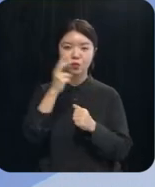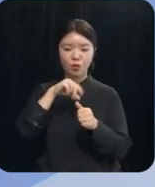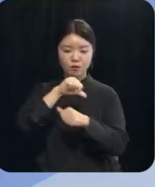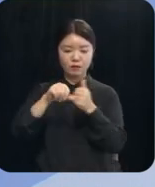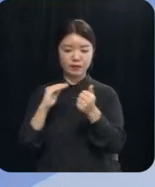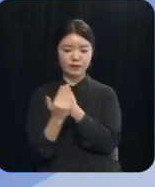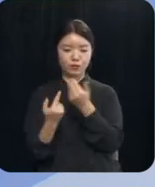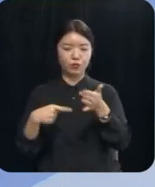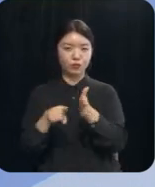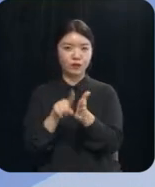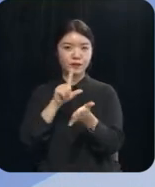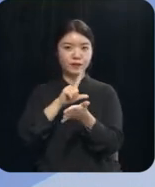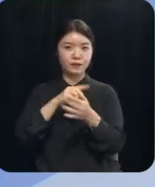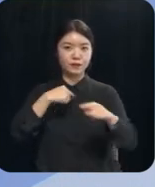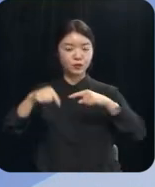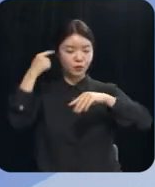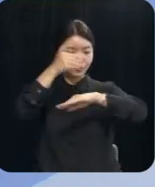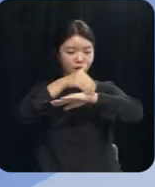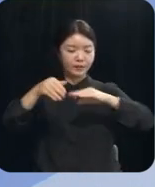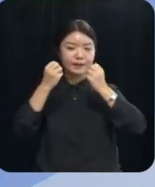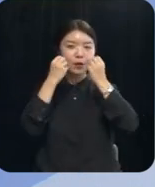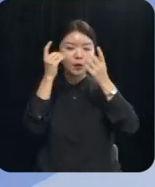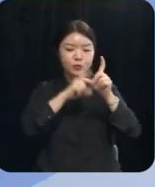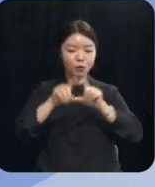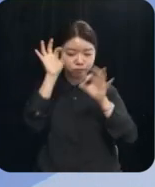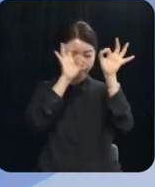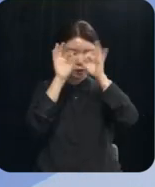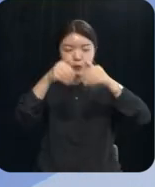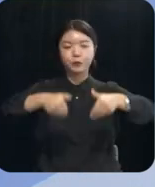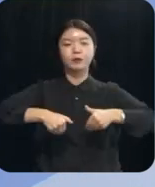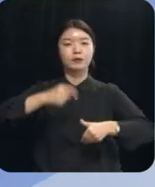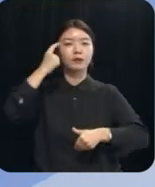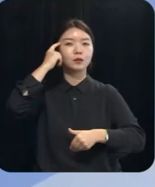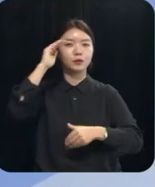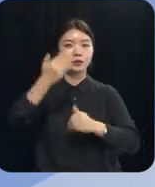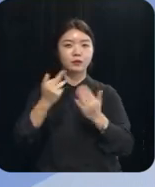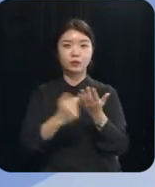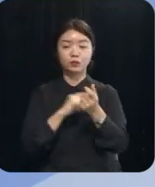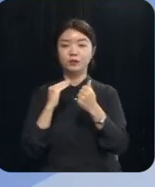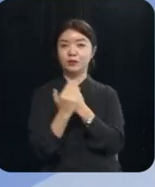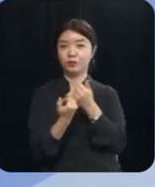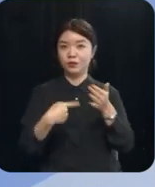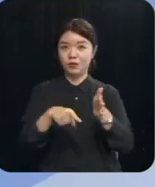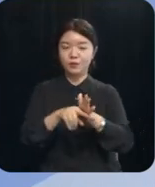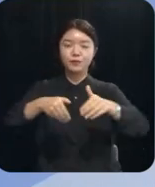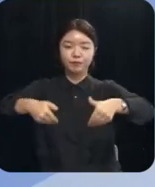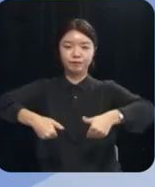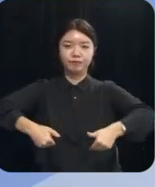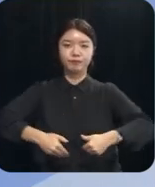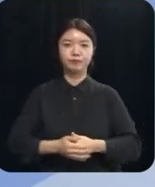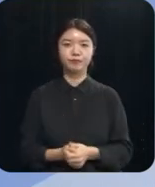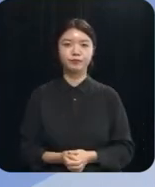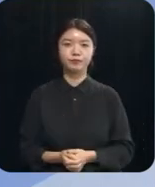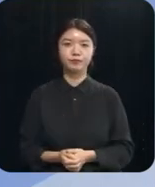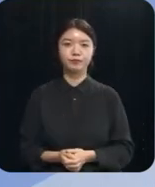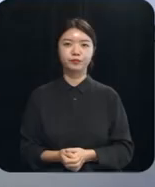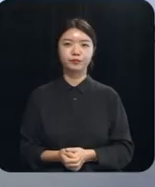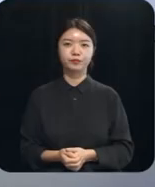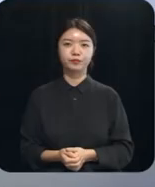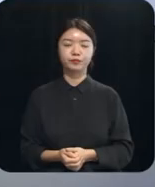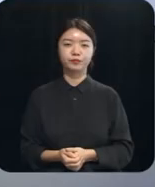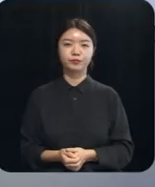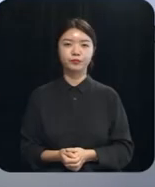제주의 정책이 새롭게 더 모색될 필요하고 있다고 보았습니다. 제주를 지키기 위해서는 필요한 것입니다.